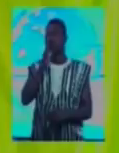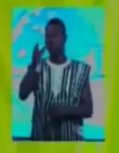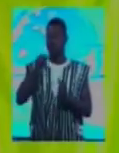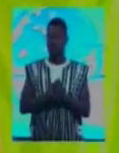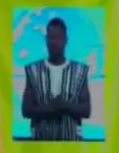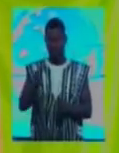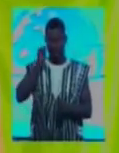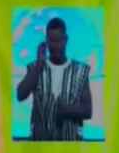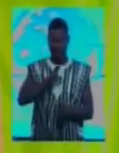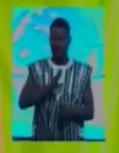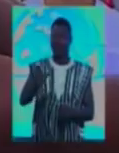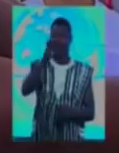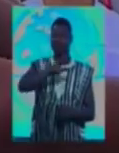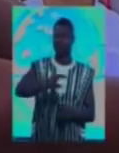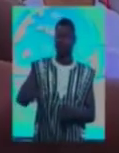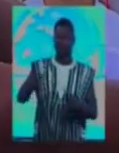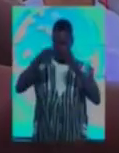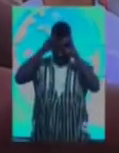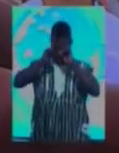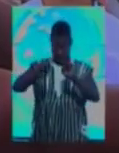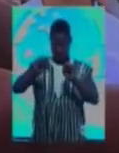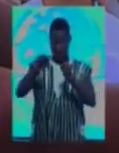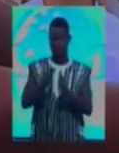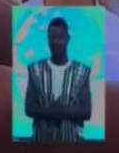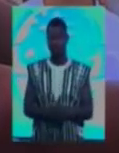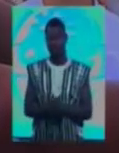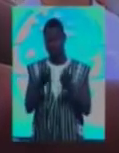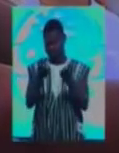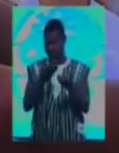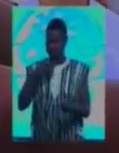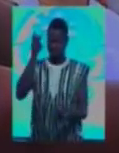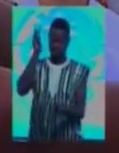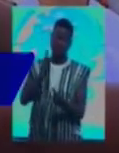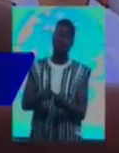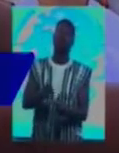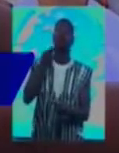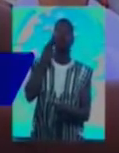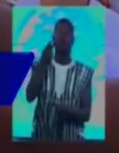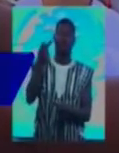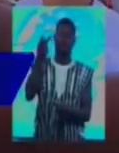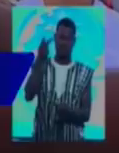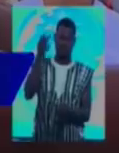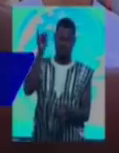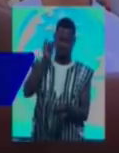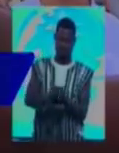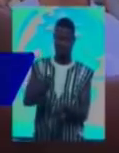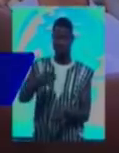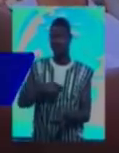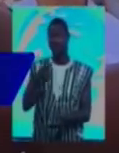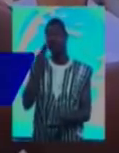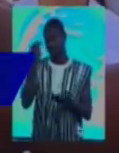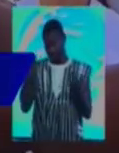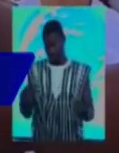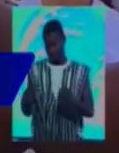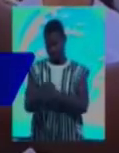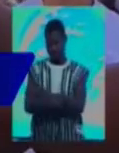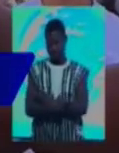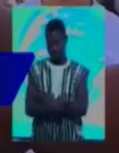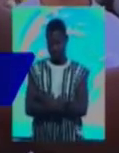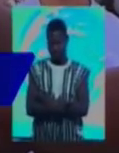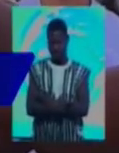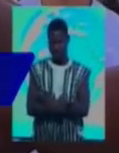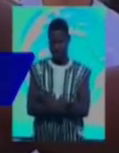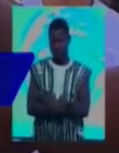l'État. Ce sont des doléances justes au regard de ce que j'ai vu sur le terrain aujourd'hui. Et